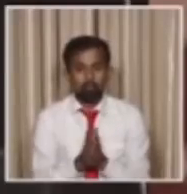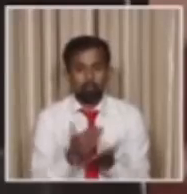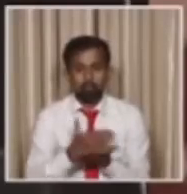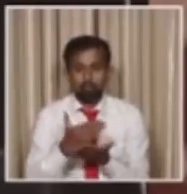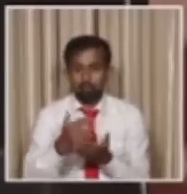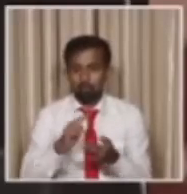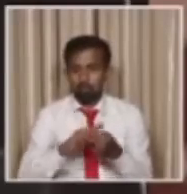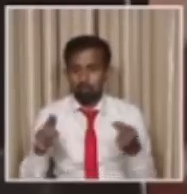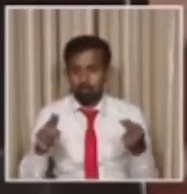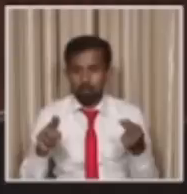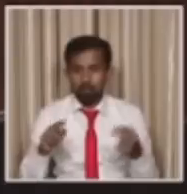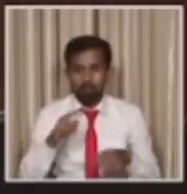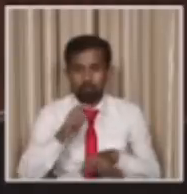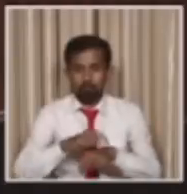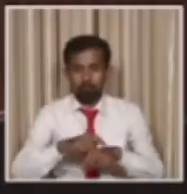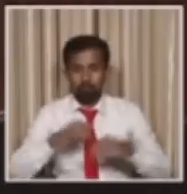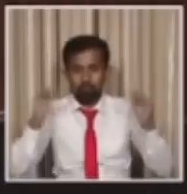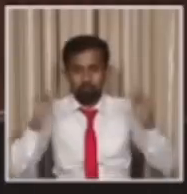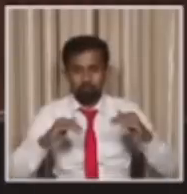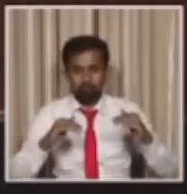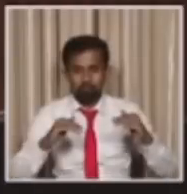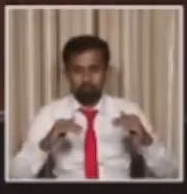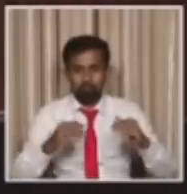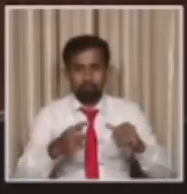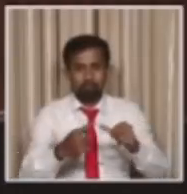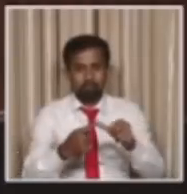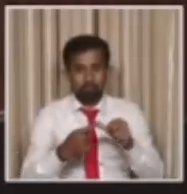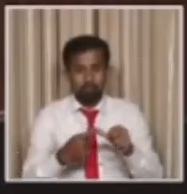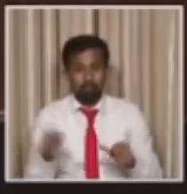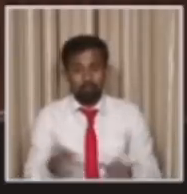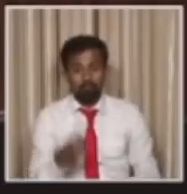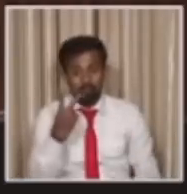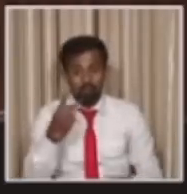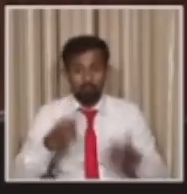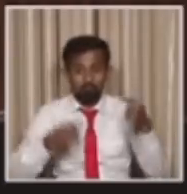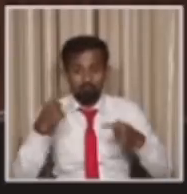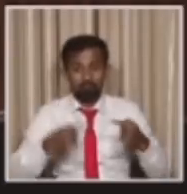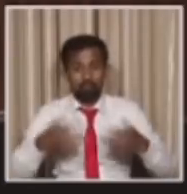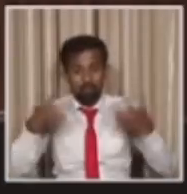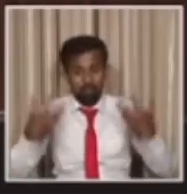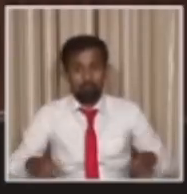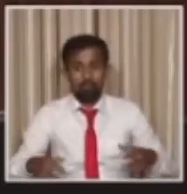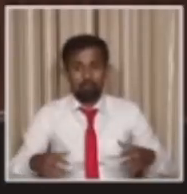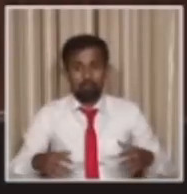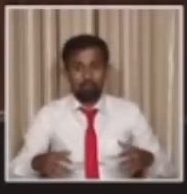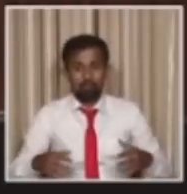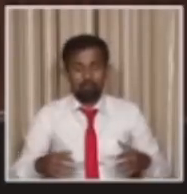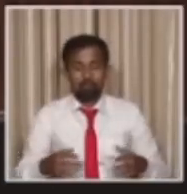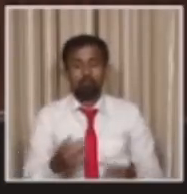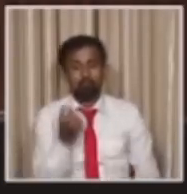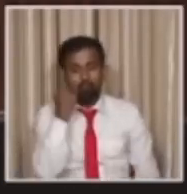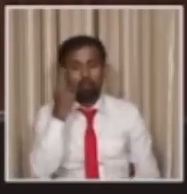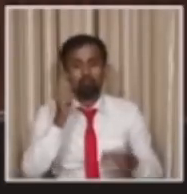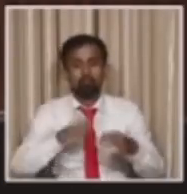එපා ගරු මන්තුමා. කාලය සීමිතයි. එතුමාට පිළිතුරු කතාව දෙන්න දවස් දෙකක් විවාද අවසන් කරලා පොයින්ට් ඔෆ් ඕඩර් මොකද්ද?